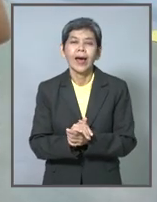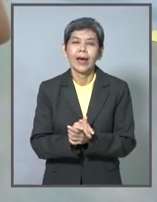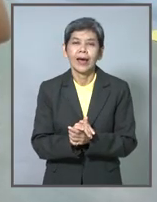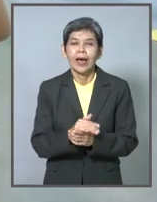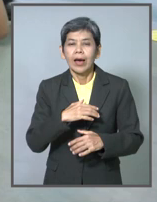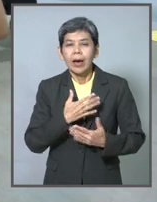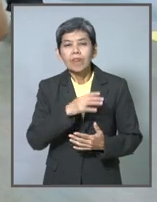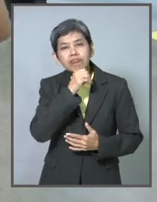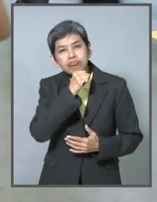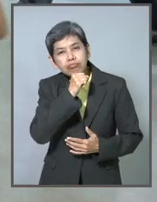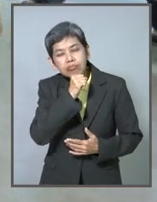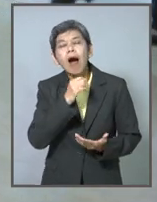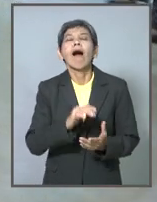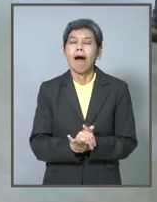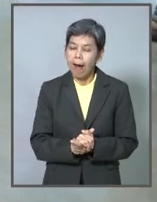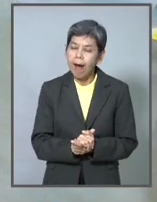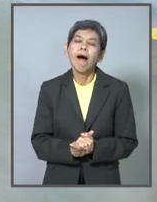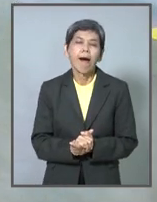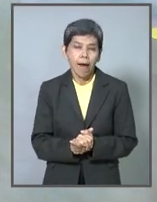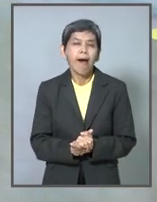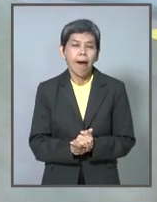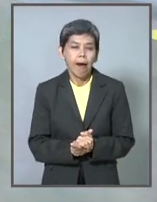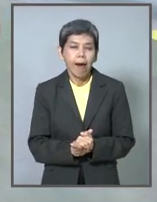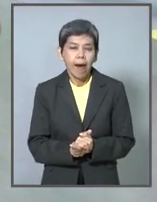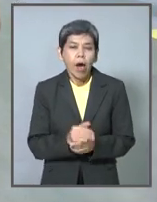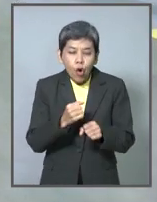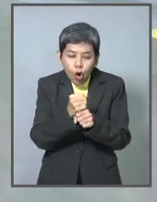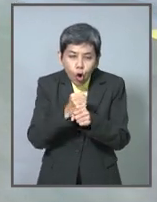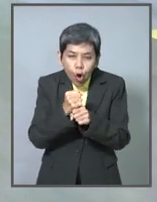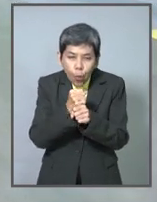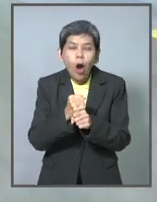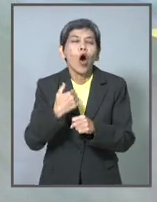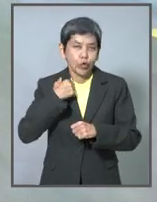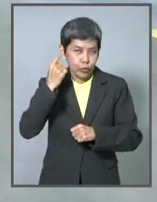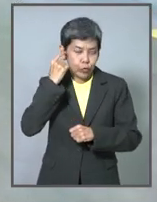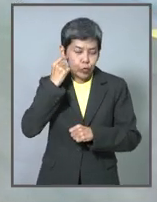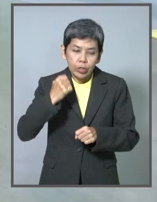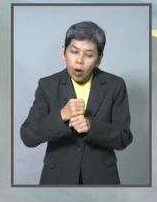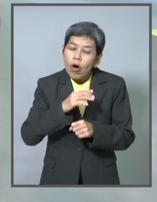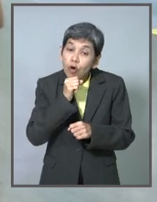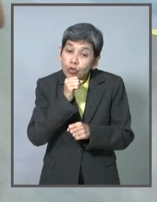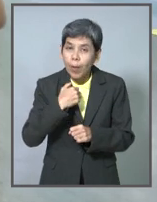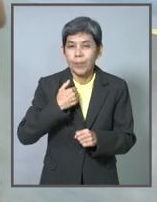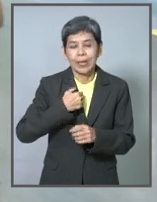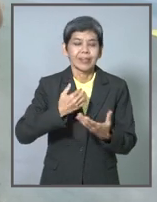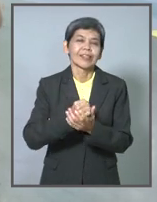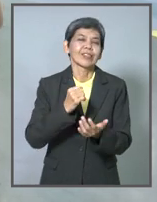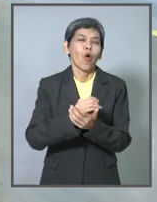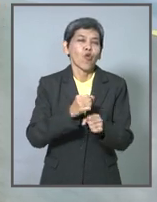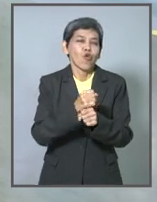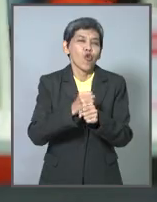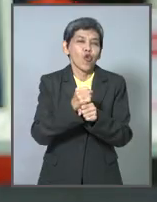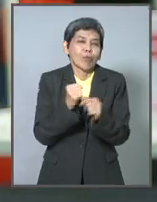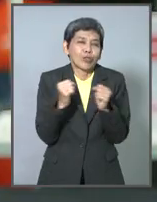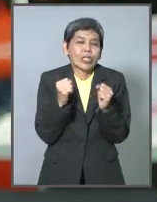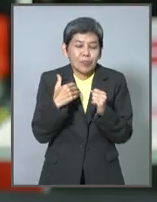สีส้มสัญลักษณ์มือก็จะเป็นแบบประมาณนี ้ จ ับผ ้าสีส้มเขาก็จะรู้ว่าลูกค้าสั่งเป็นเครื่องดื่มที่มีสีส้มก็คือชานมเย็นอะไรเ